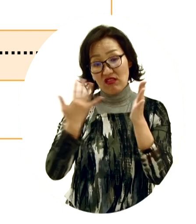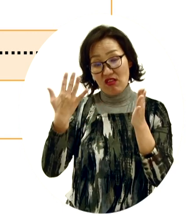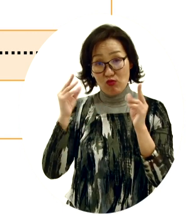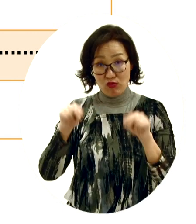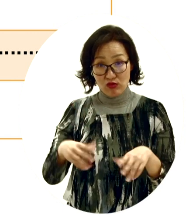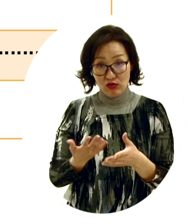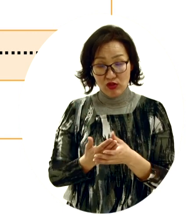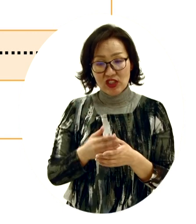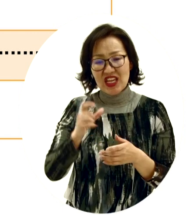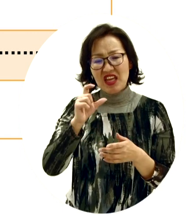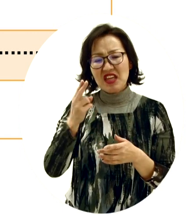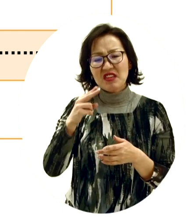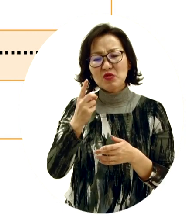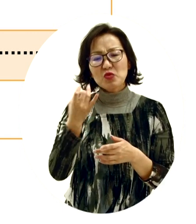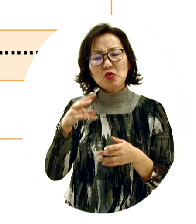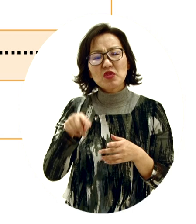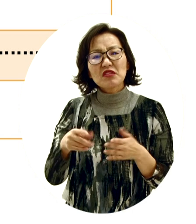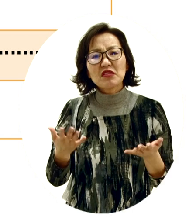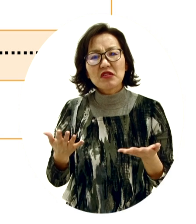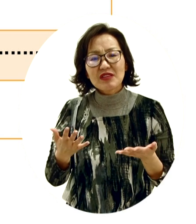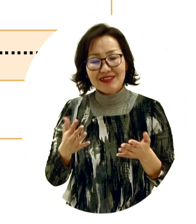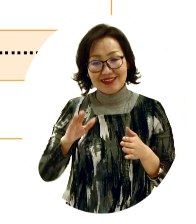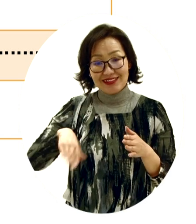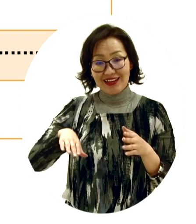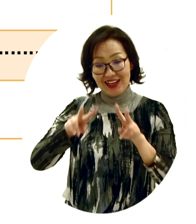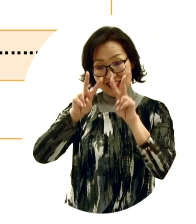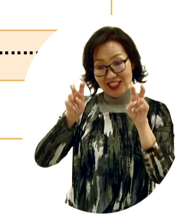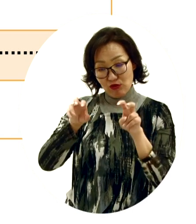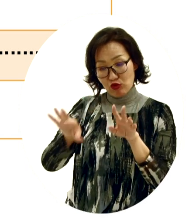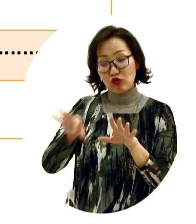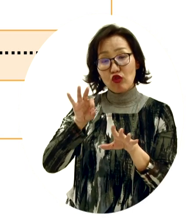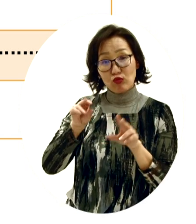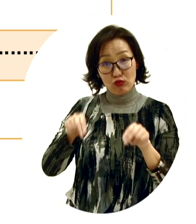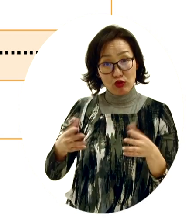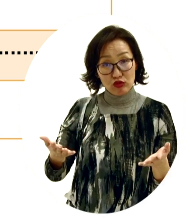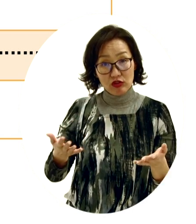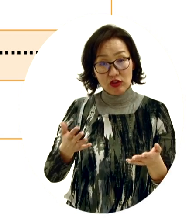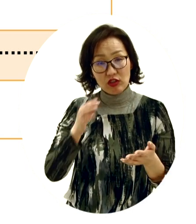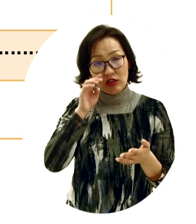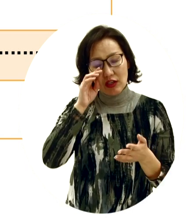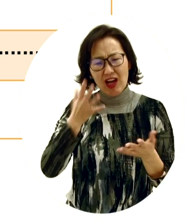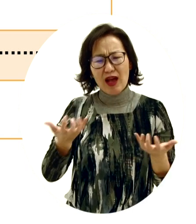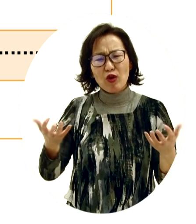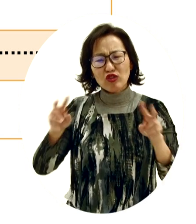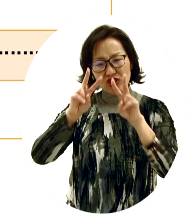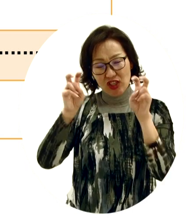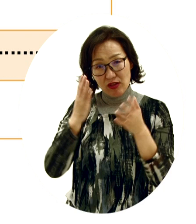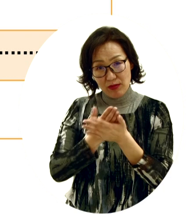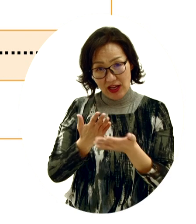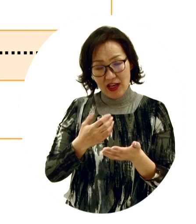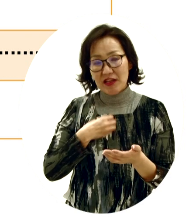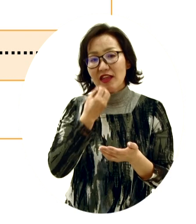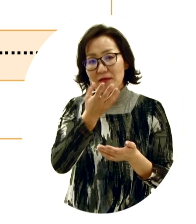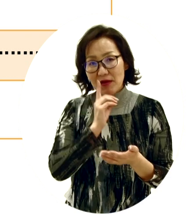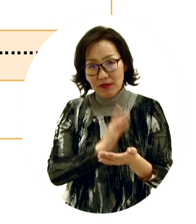За, тэгэхээр эд зүйл гэдэг маань дараах сэдвүүдээс сонголтоо хийж болно. Мөн маш олон сэдв бэ гэдгийг